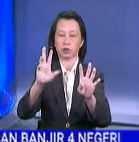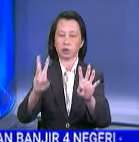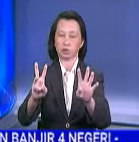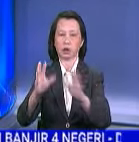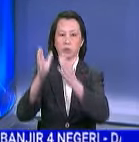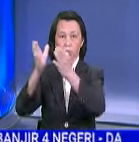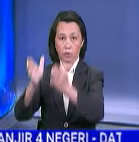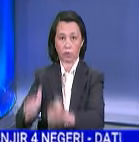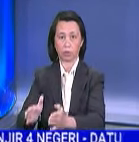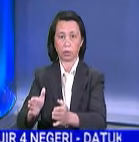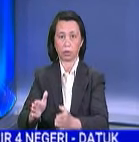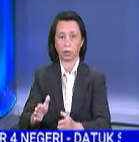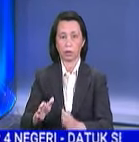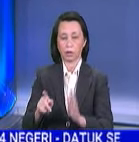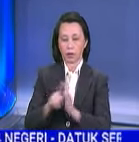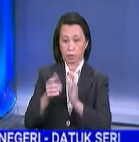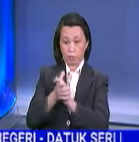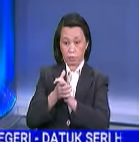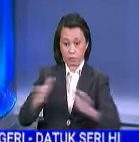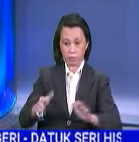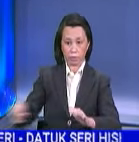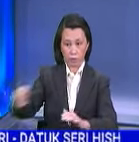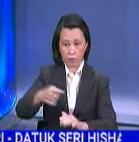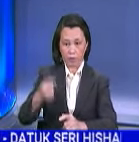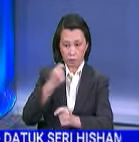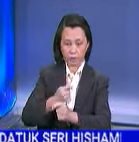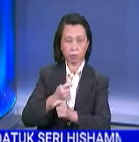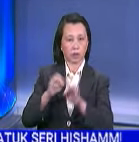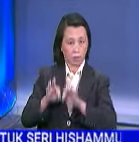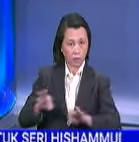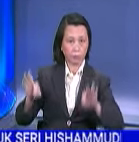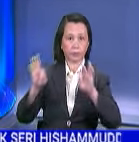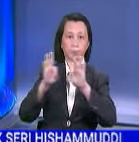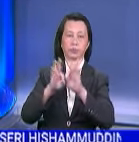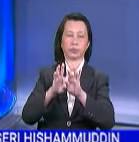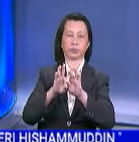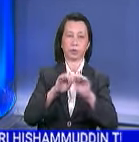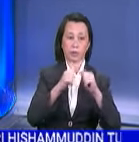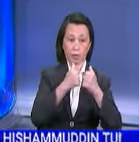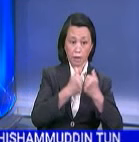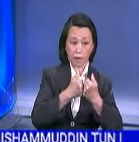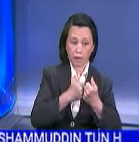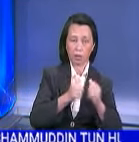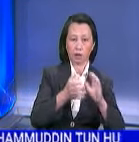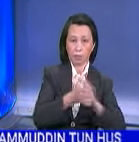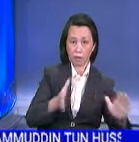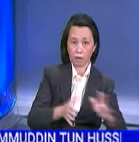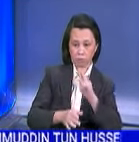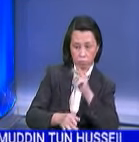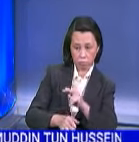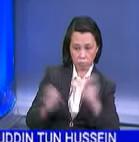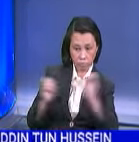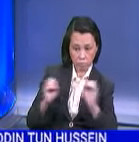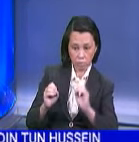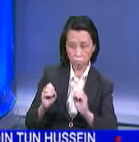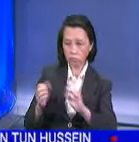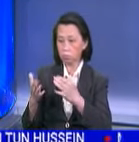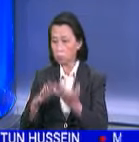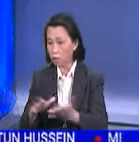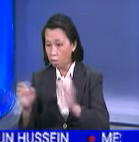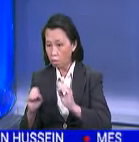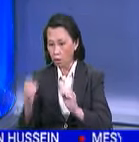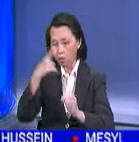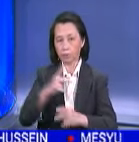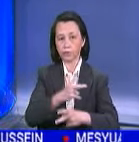4,236 individu. Aspek keselamatan penduduk tetap menjadi keutamaan agensi penyelamat bagi memastikan tiada kehilangan nyawa dan